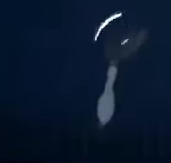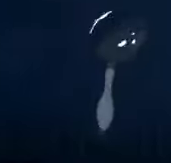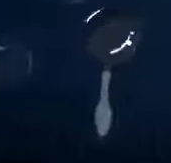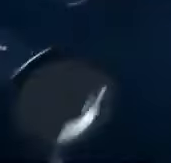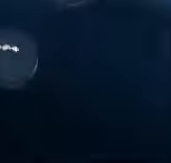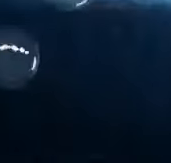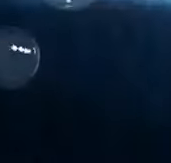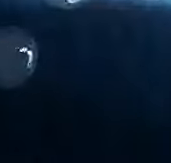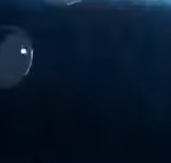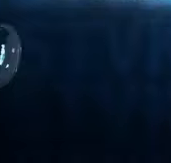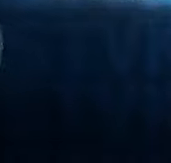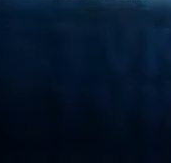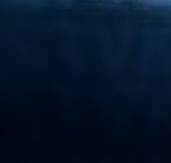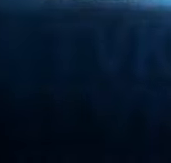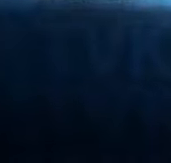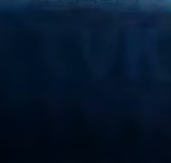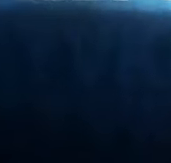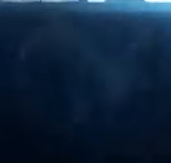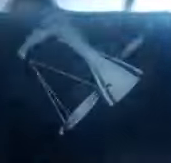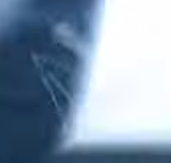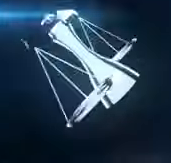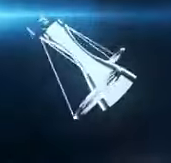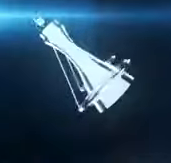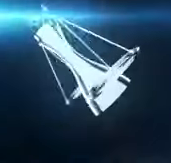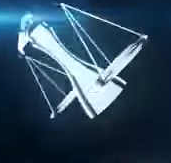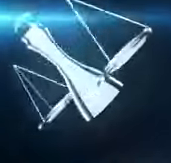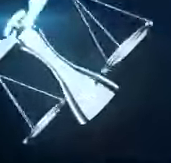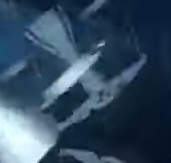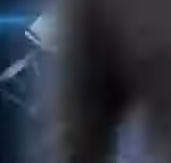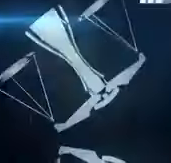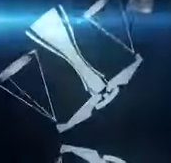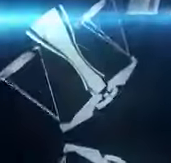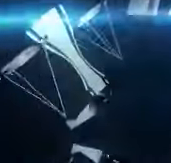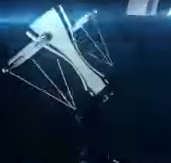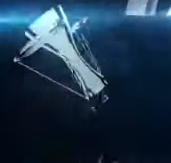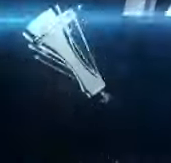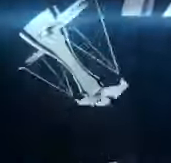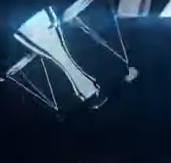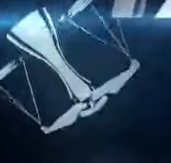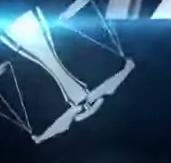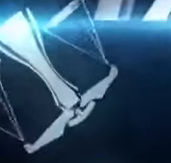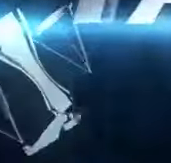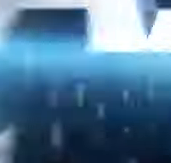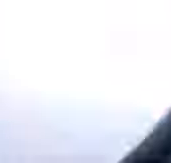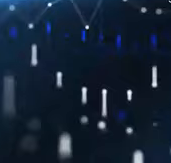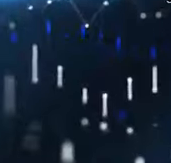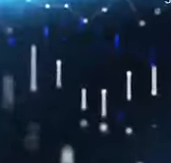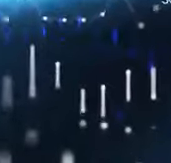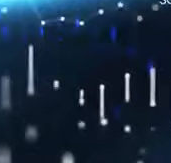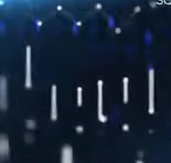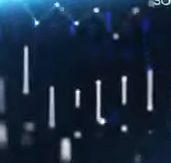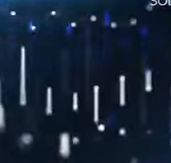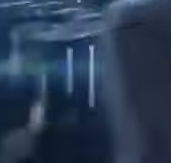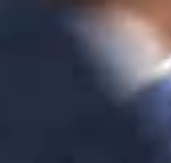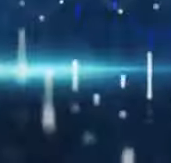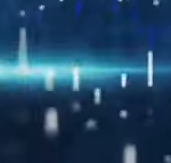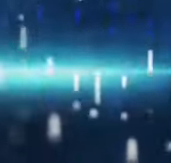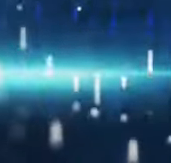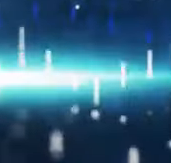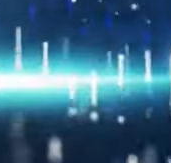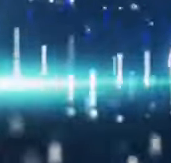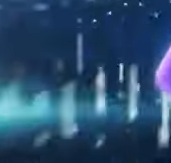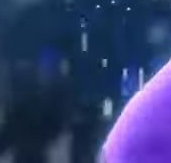lebih dalam berpihak pada kebenaran berpegang pada data dan